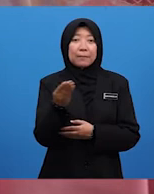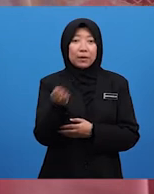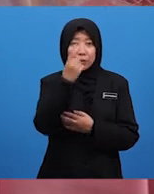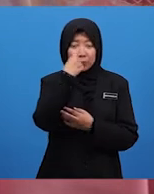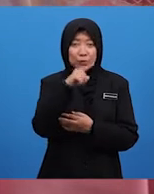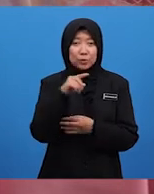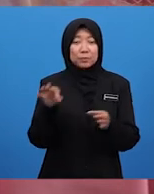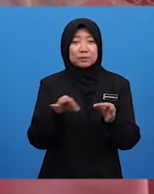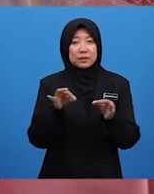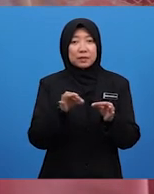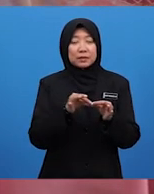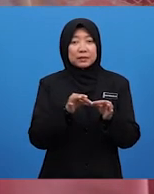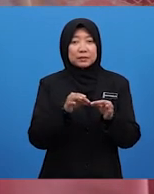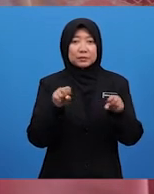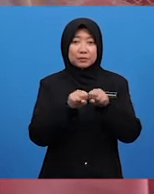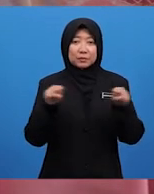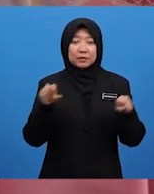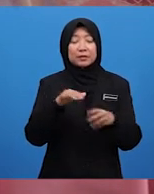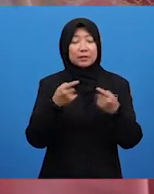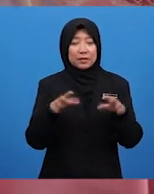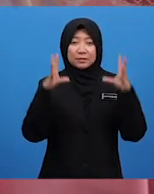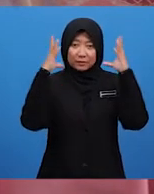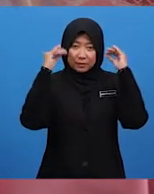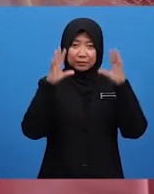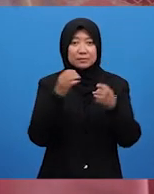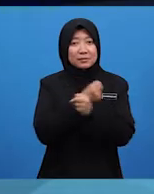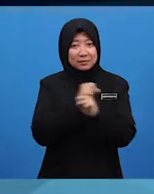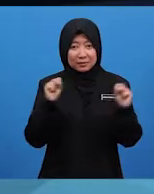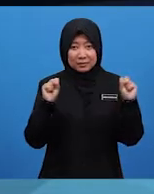untuk menjahit smoking yang telah cikgu sediakan.